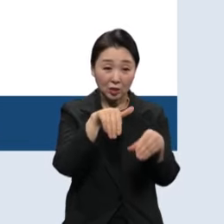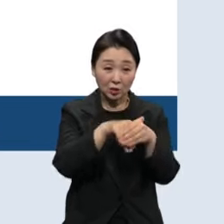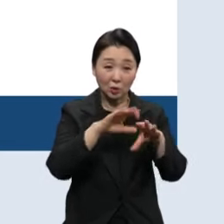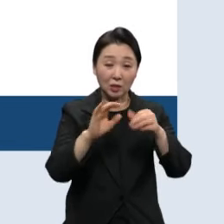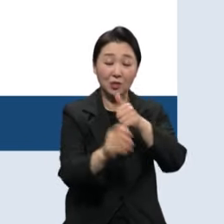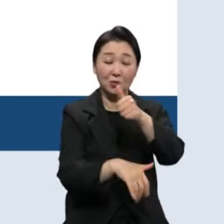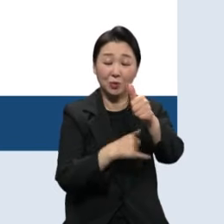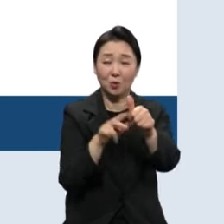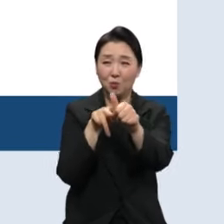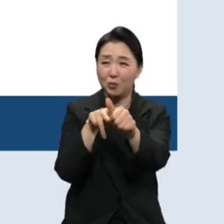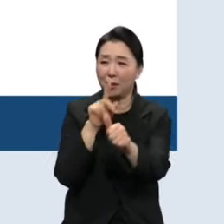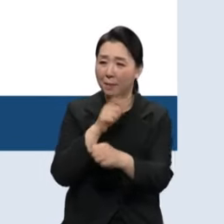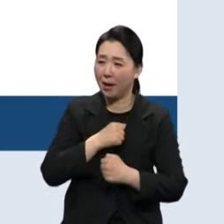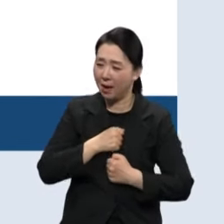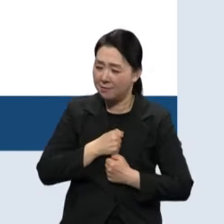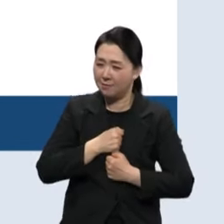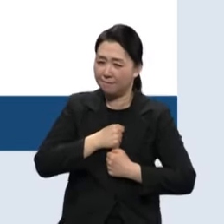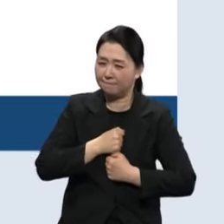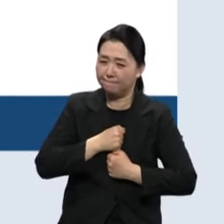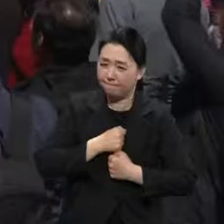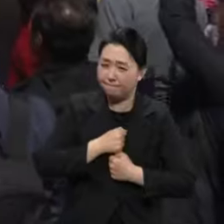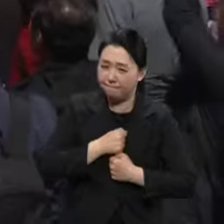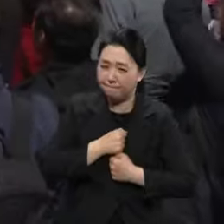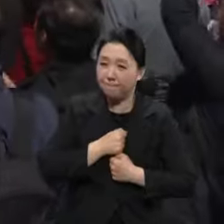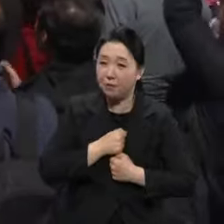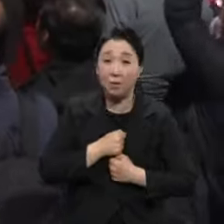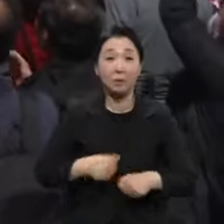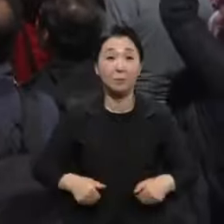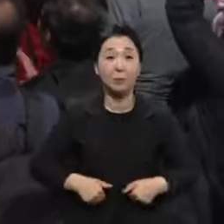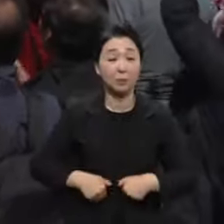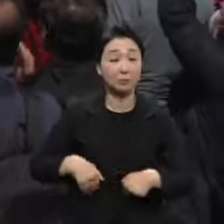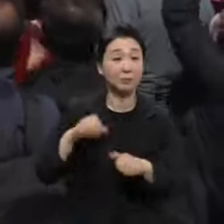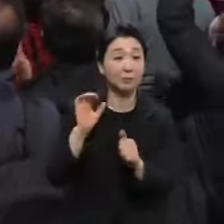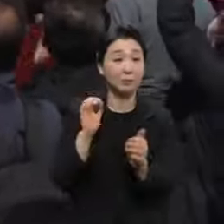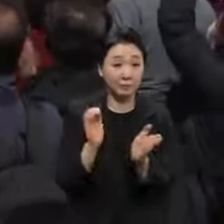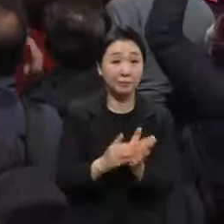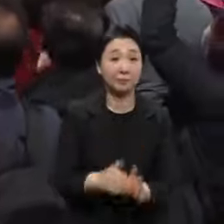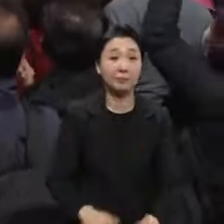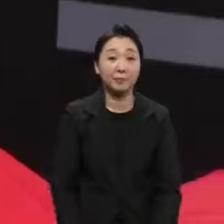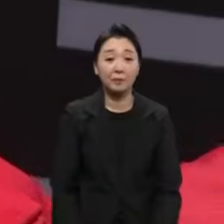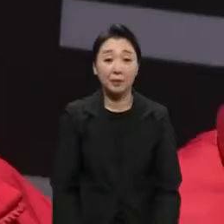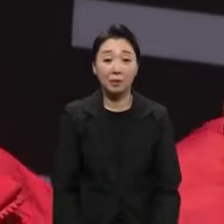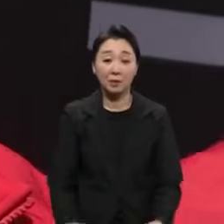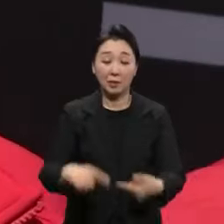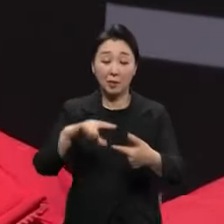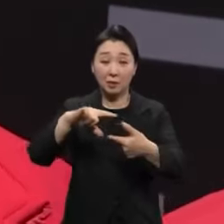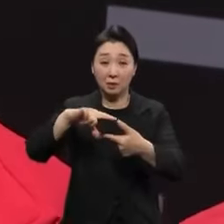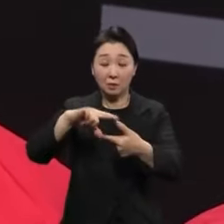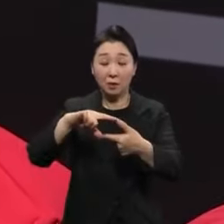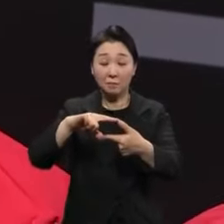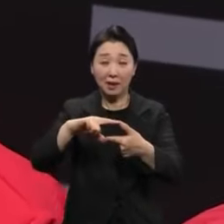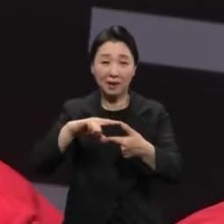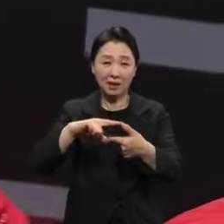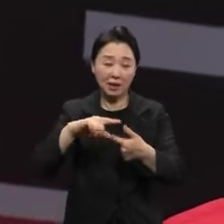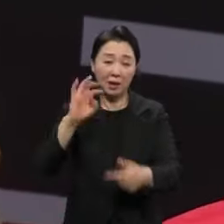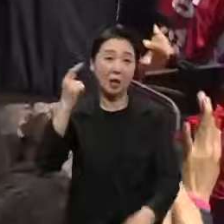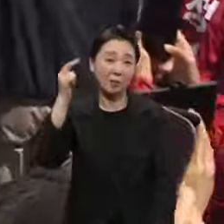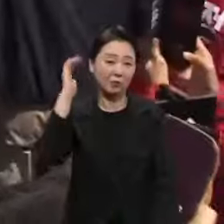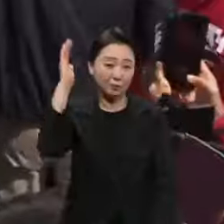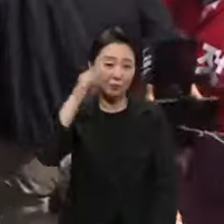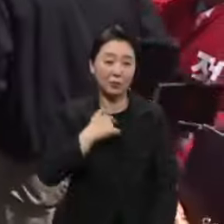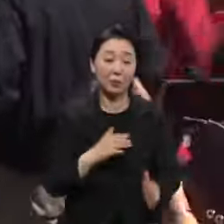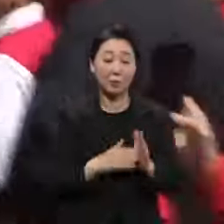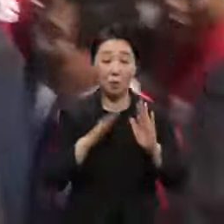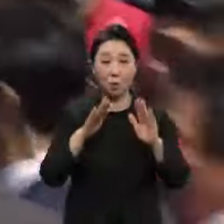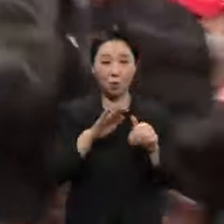언행 조심을 강조하며 내부 단속에 나섰습니다. 어제 부산 경남에서 유세 지원을 한 한동훈 위원장은 오늘 충청권을